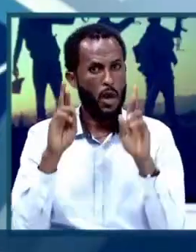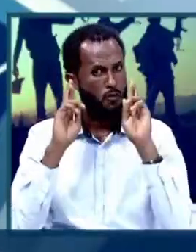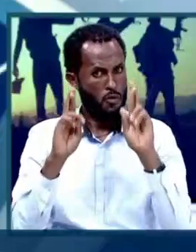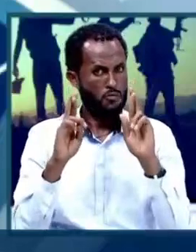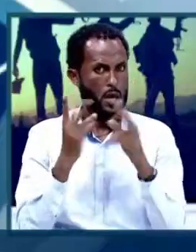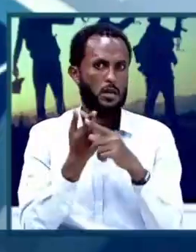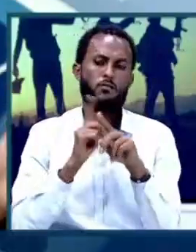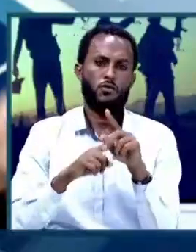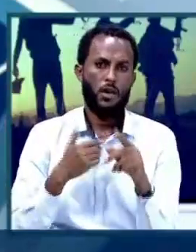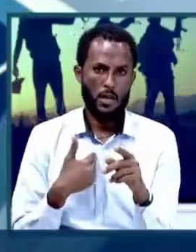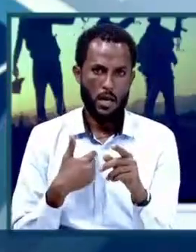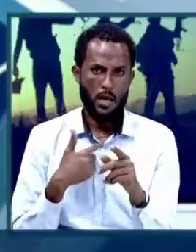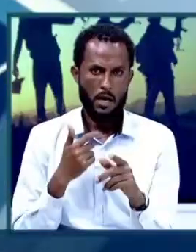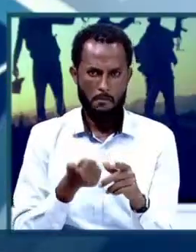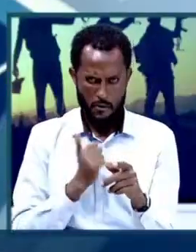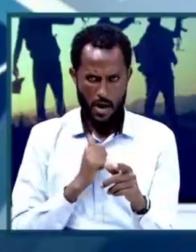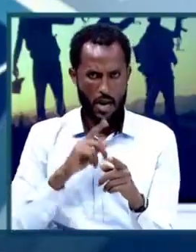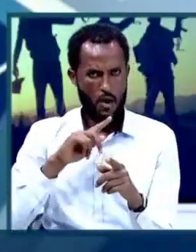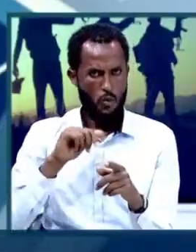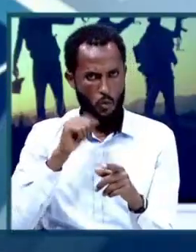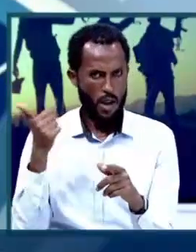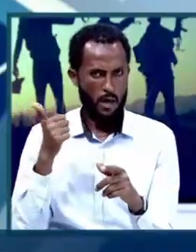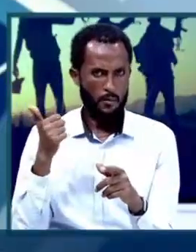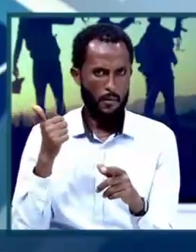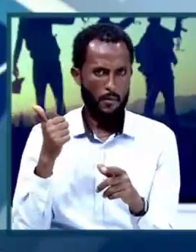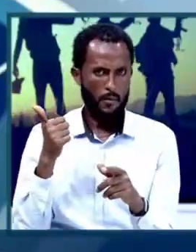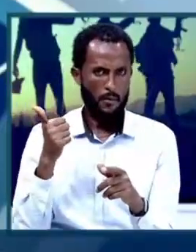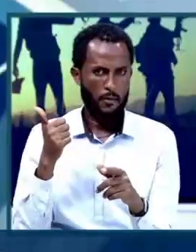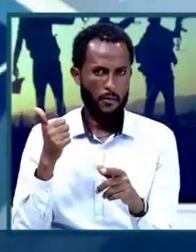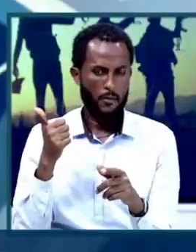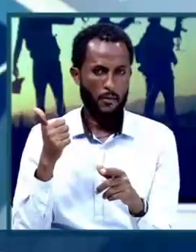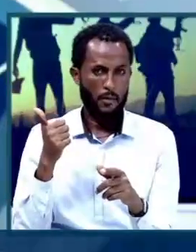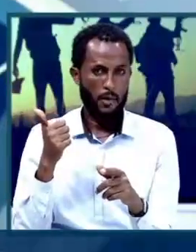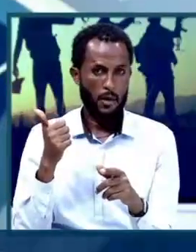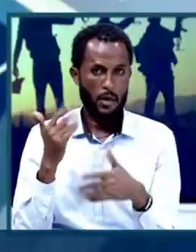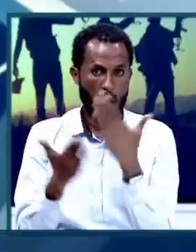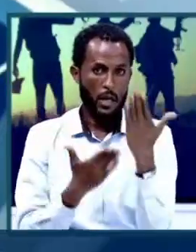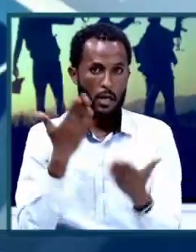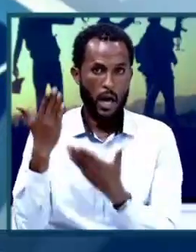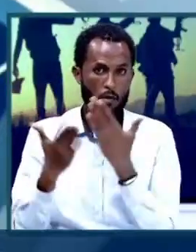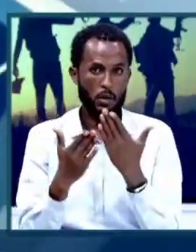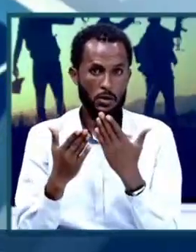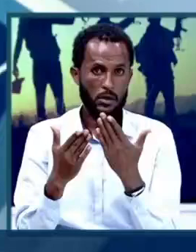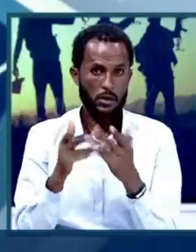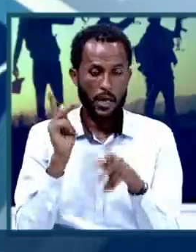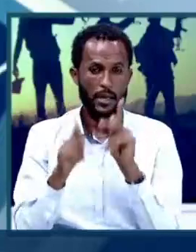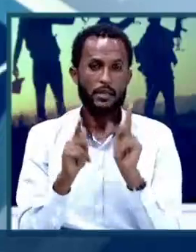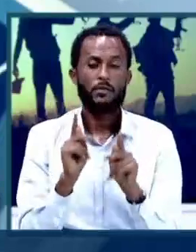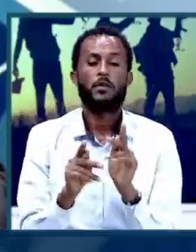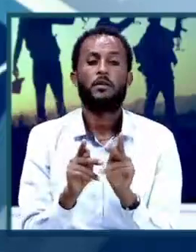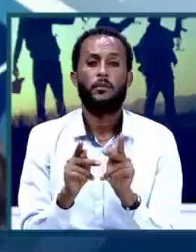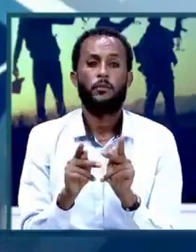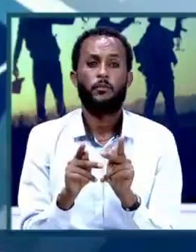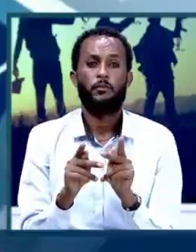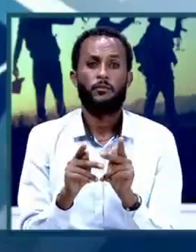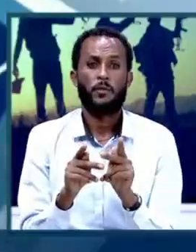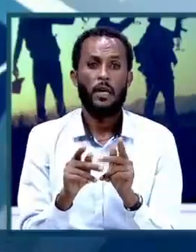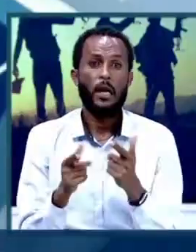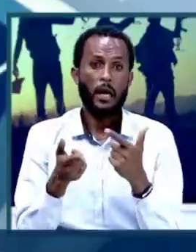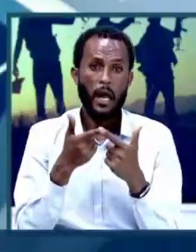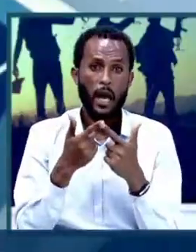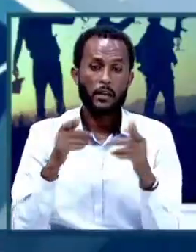እኒሄዎ እንተስ ብባዕልና እንተስ ብካሊእ ባለቲ ግልጋሎት ናይ ህዝቢ ካልኣይ ከዓ እቲ ዶብ ተዓፂኡ